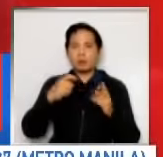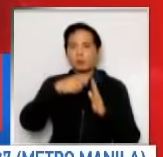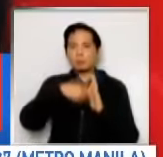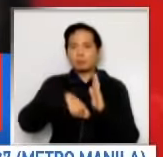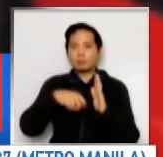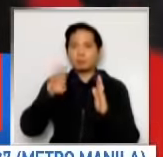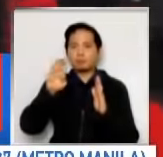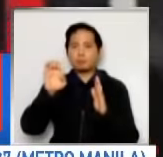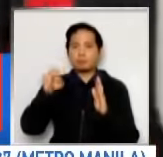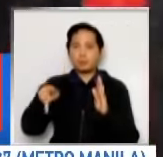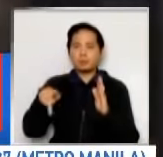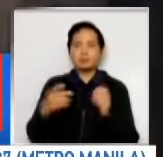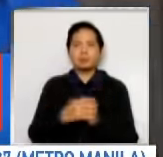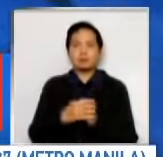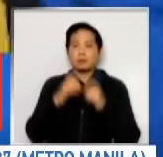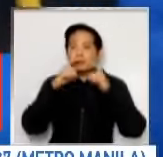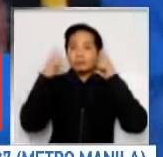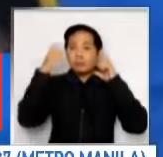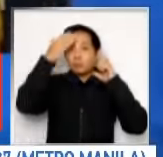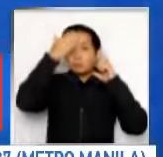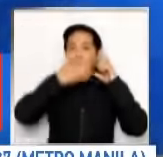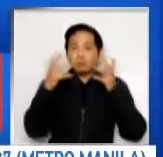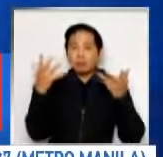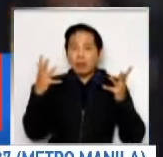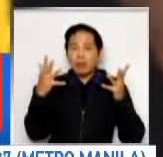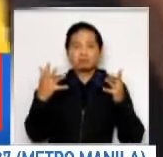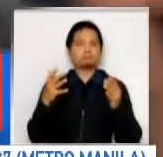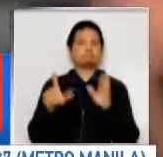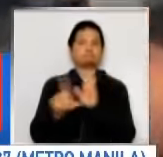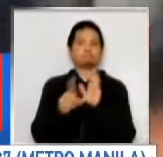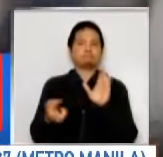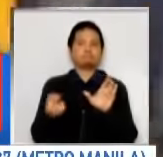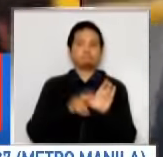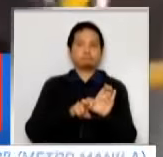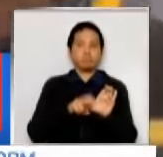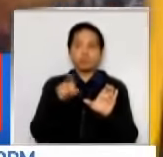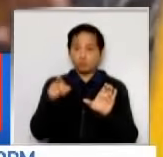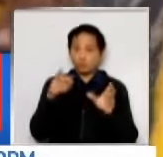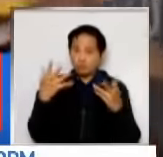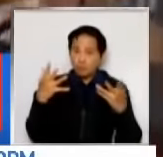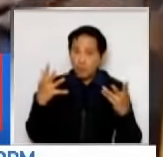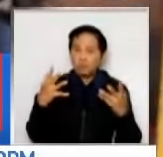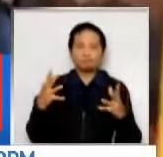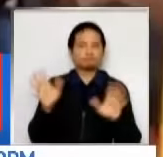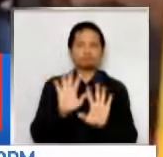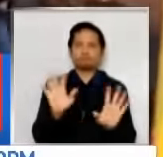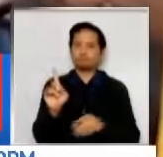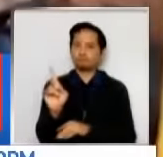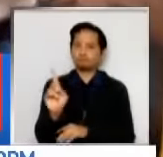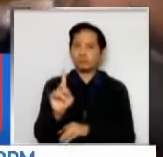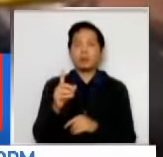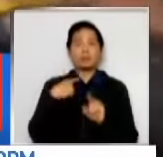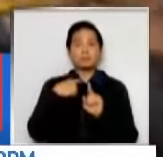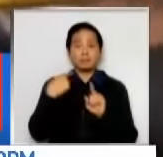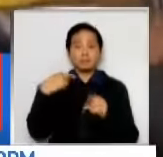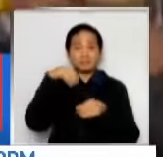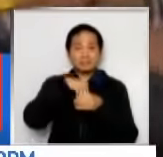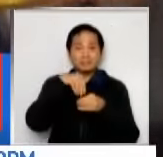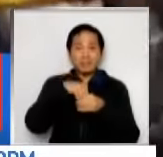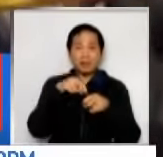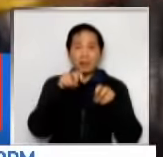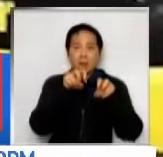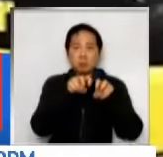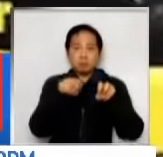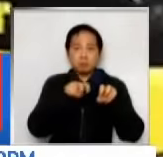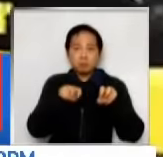Sa pila pa lang, sinisita na ang hindi nakasuot ng face shield. One seat apart ang mga pasahero dahil 50% capacity lang ang